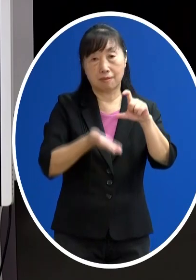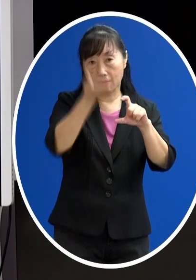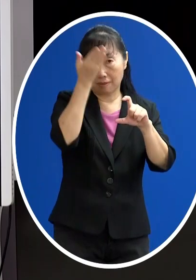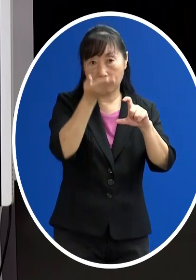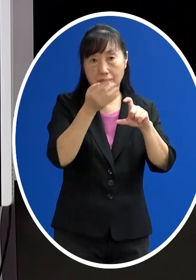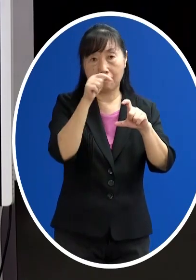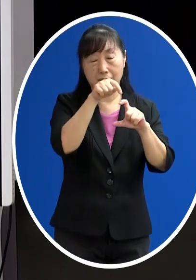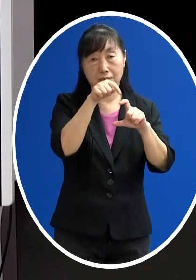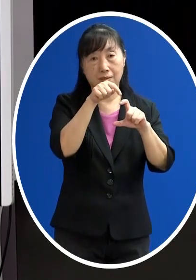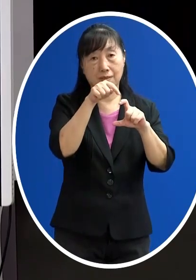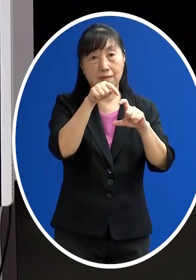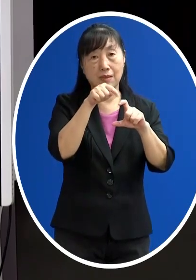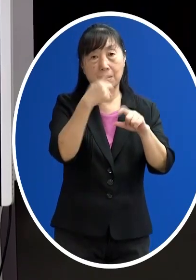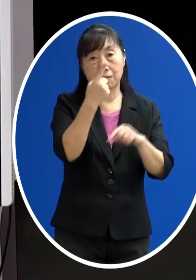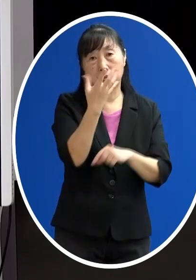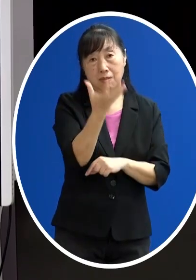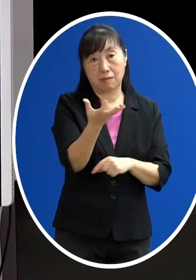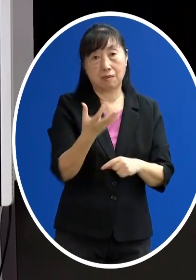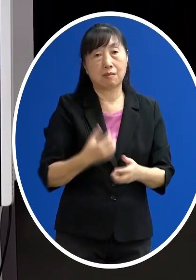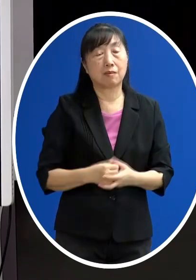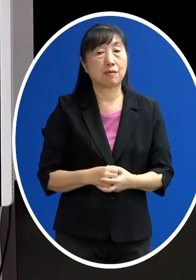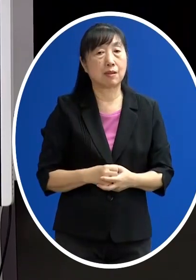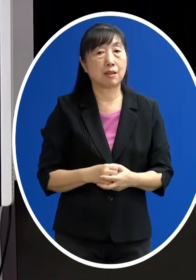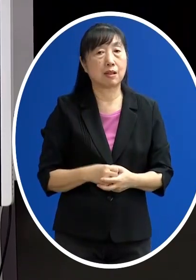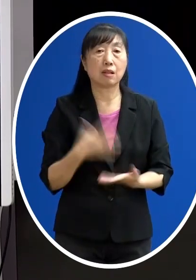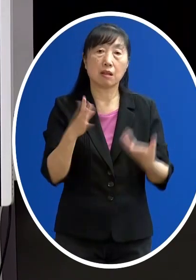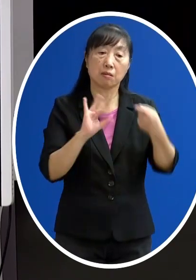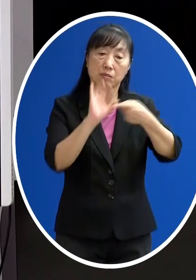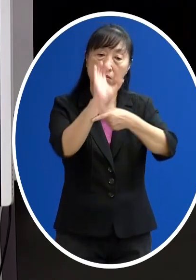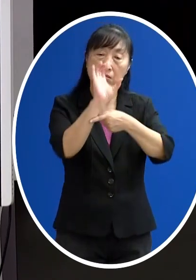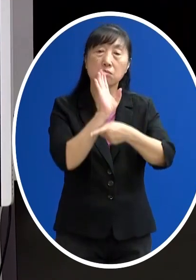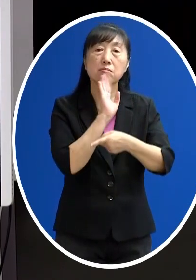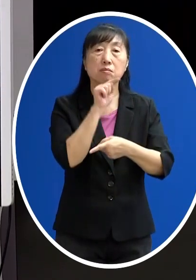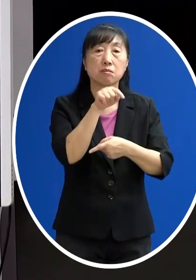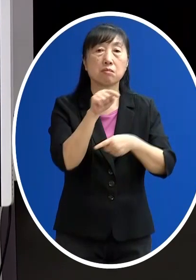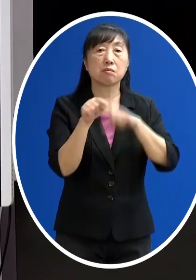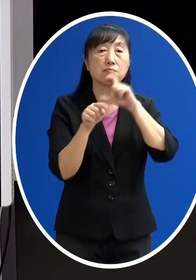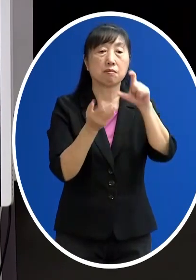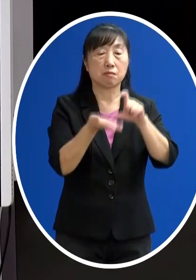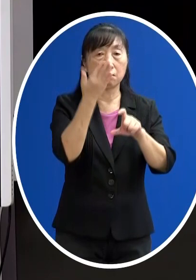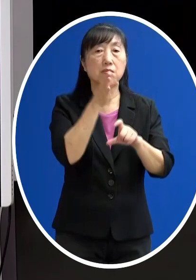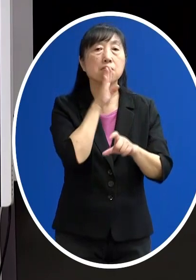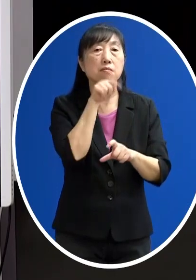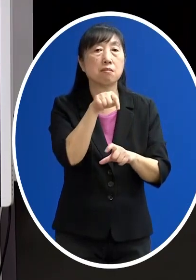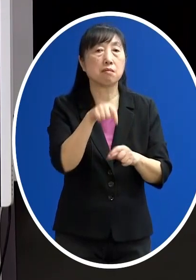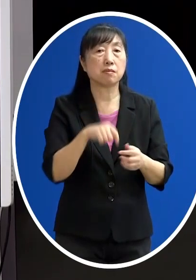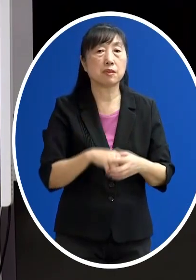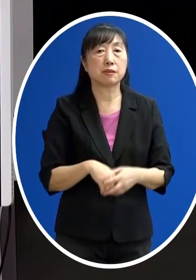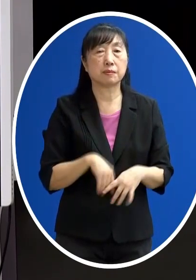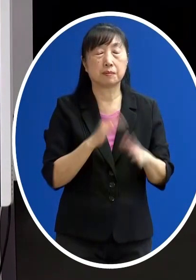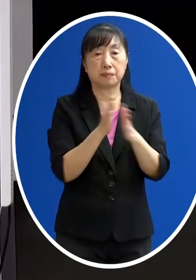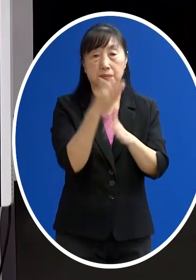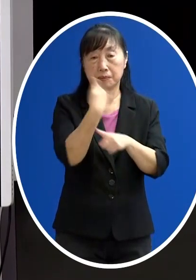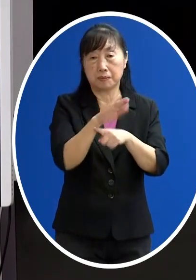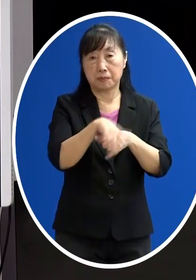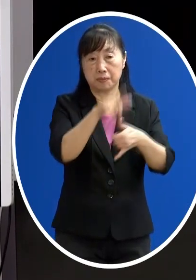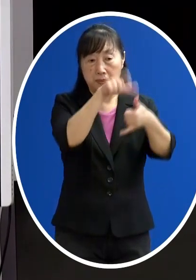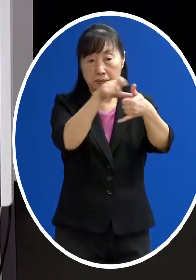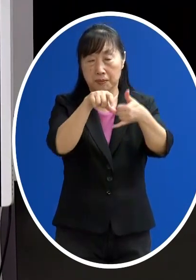的占的最多，将近90%都是在60岁以上啊，在这些死亡个案里